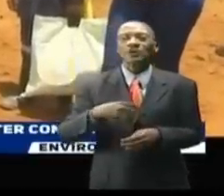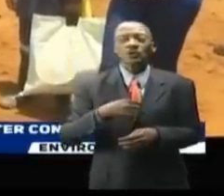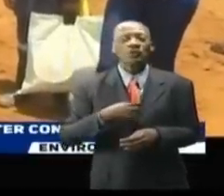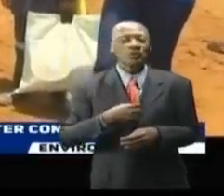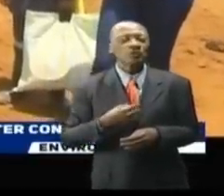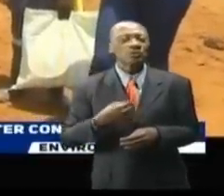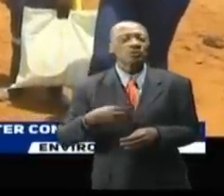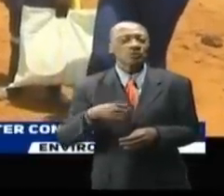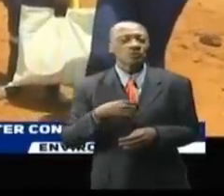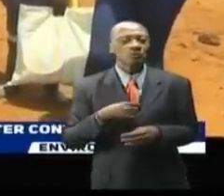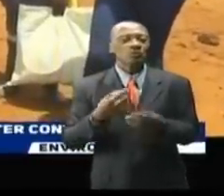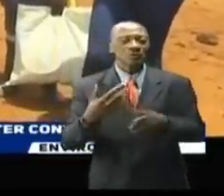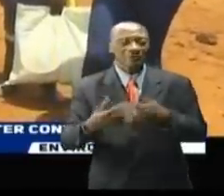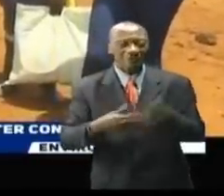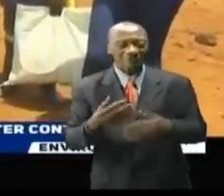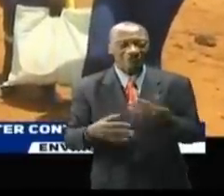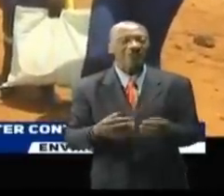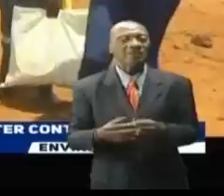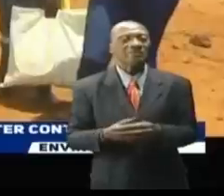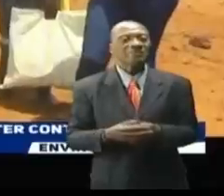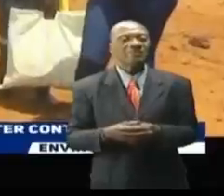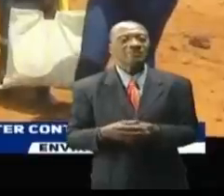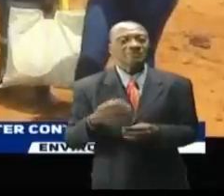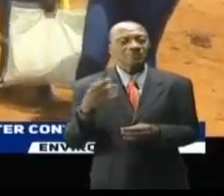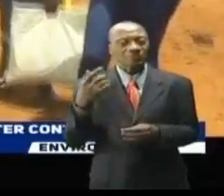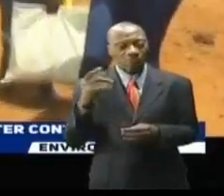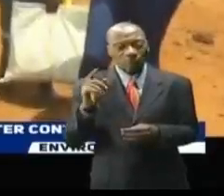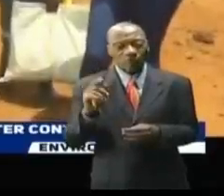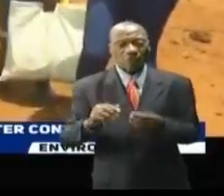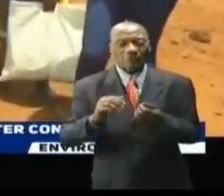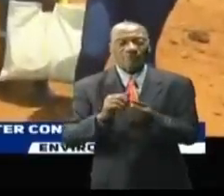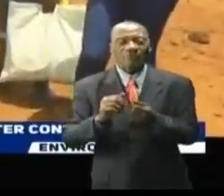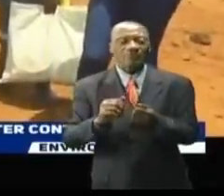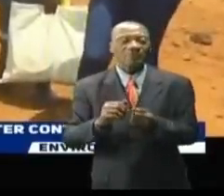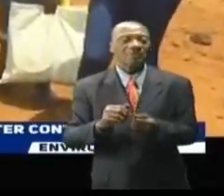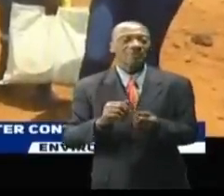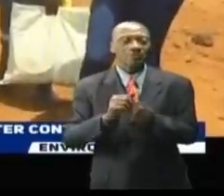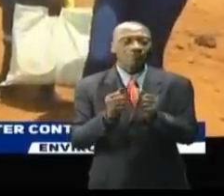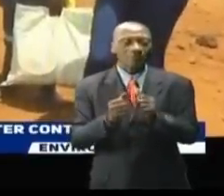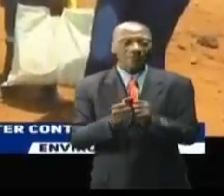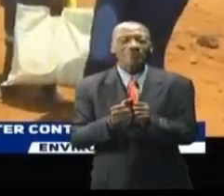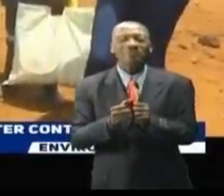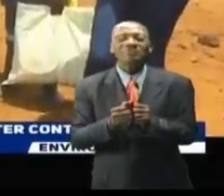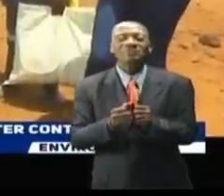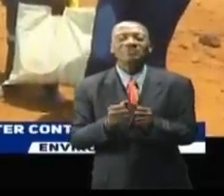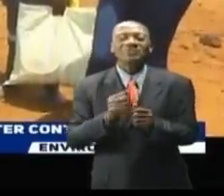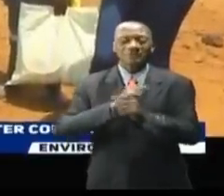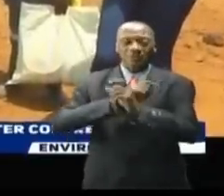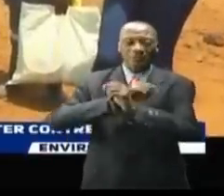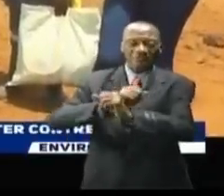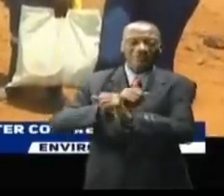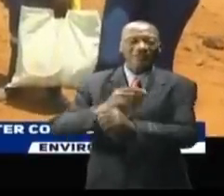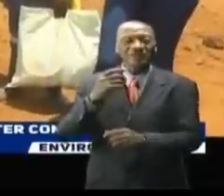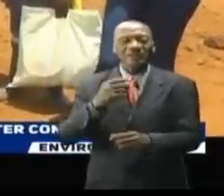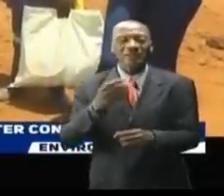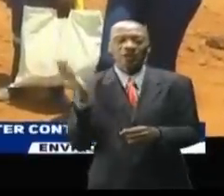venons de recevoir des fonds forestiers nationaux pour le reboisement. Frappant à beaucoup de portes qui nous